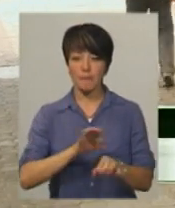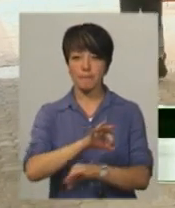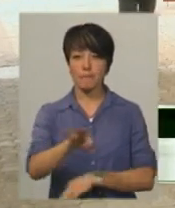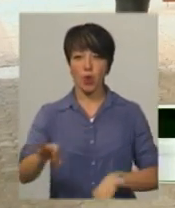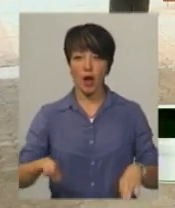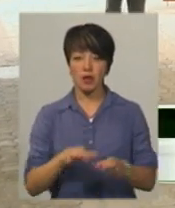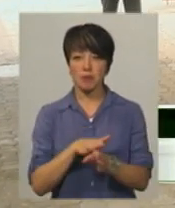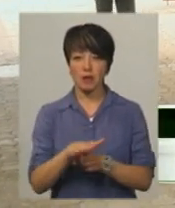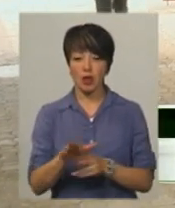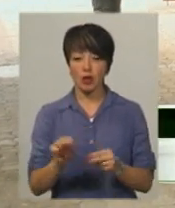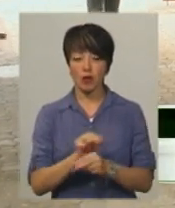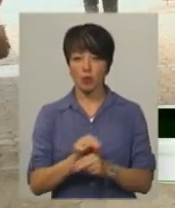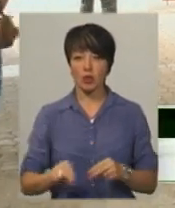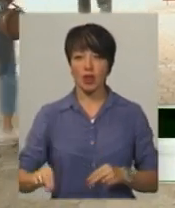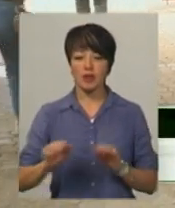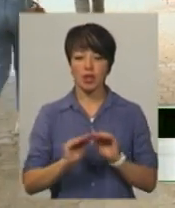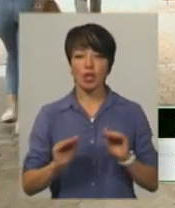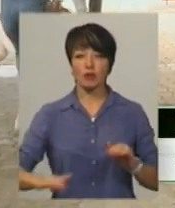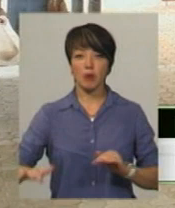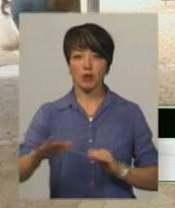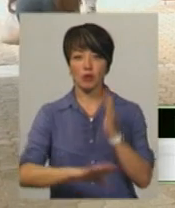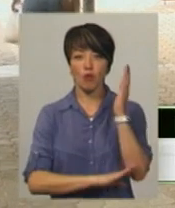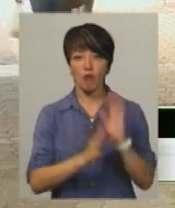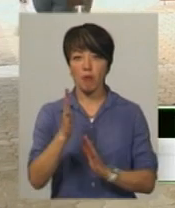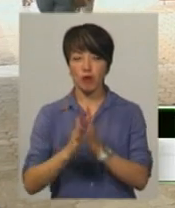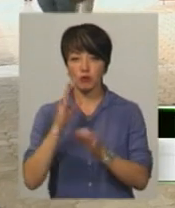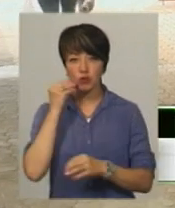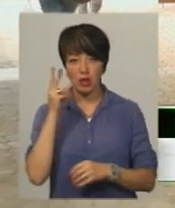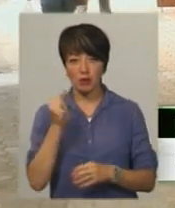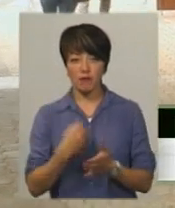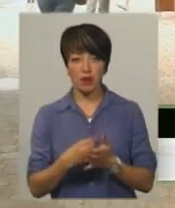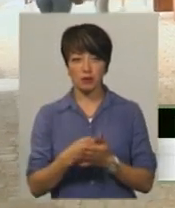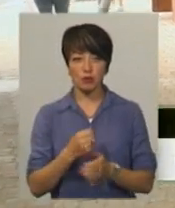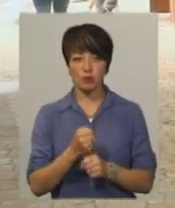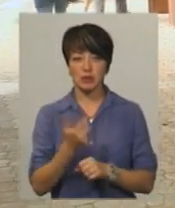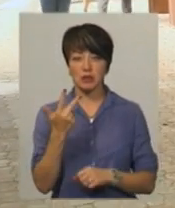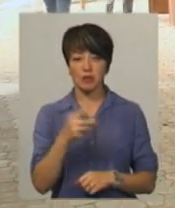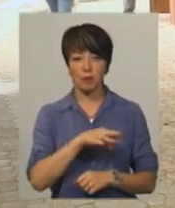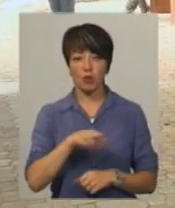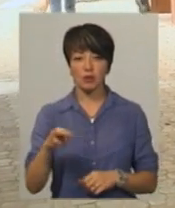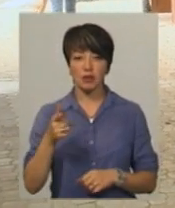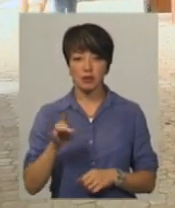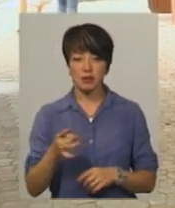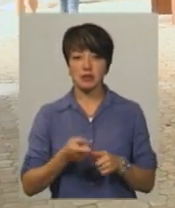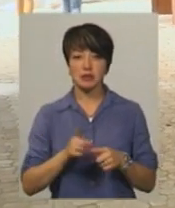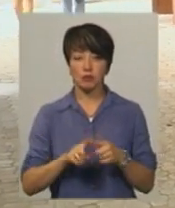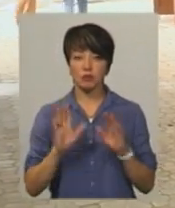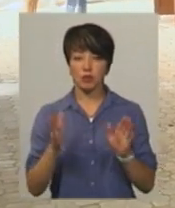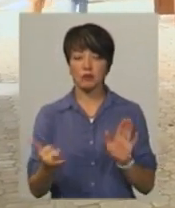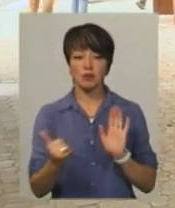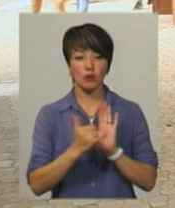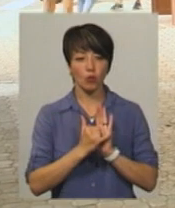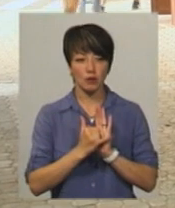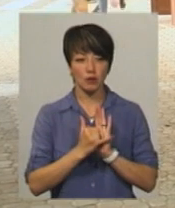ремонту дитячого майданчику в парку Шевченка. Вартість робіт понад 3 мільйони гривень. За них буде